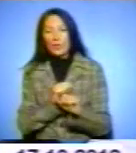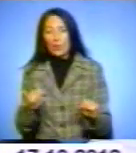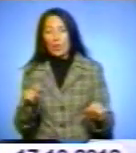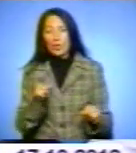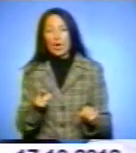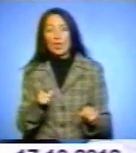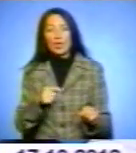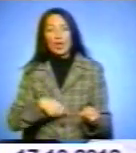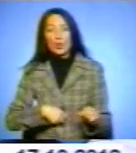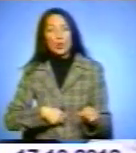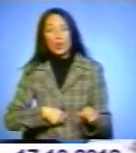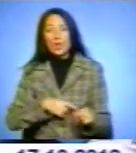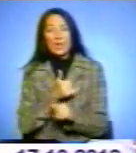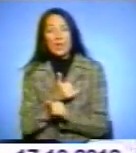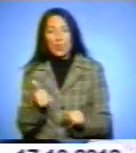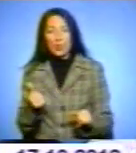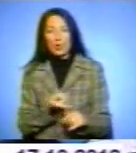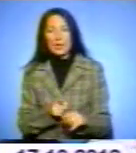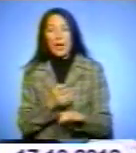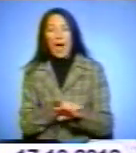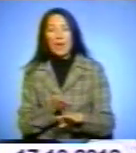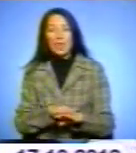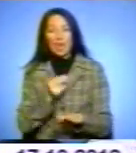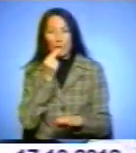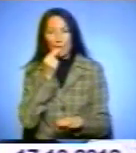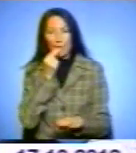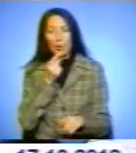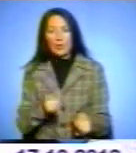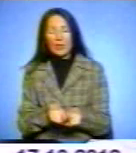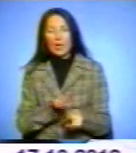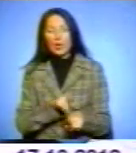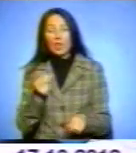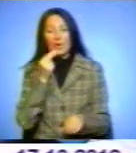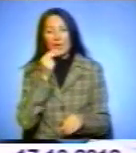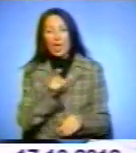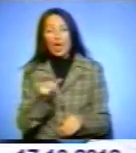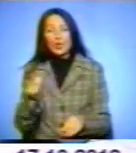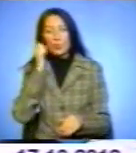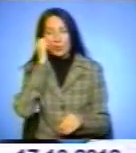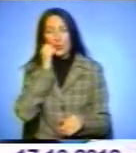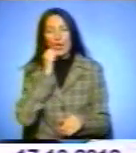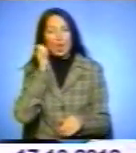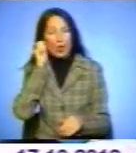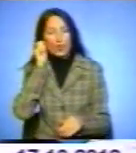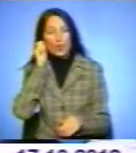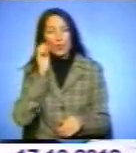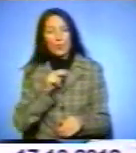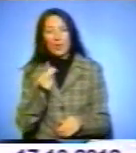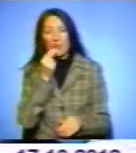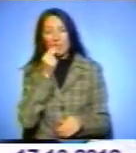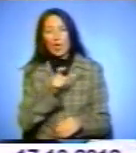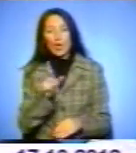пристосований до перетравлення. Це важкий продукт рахується. Також не вживати людям похилого віку, не вживати також людям,